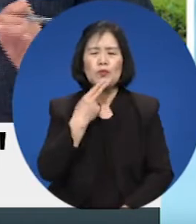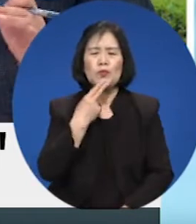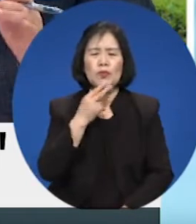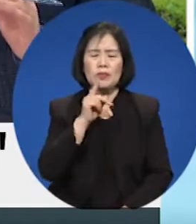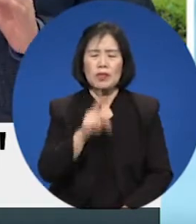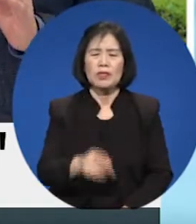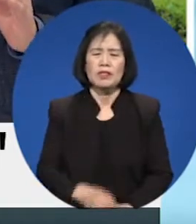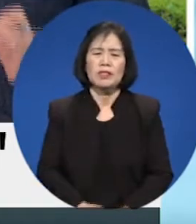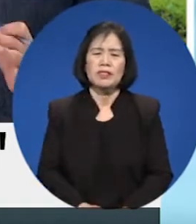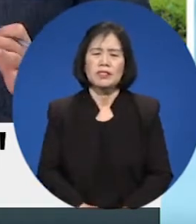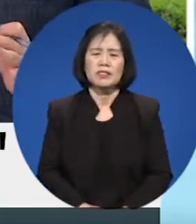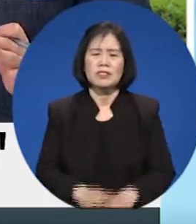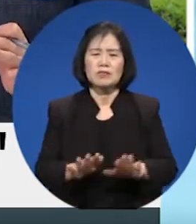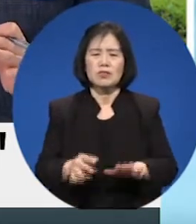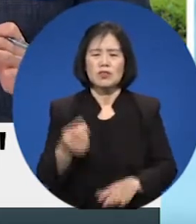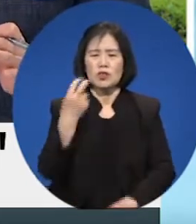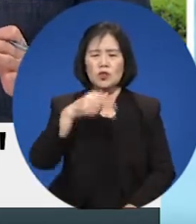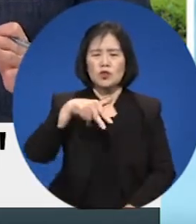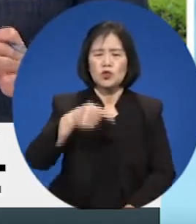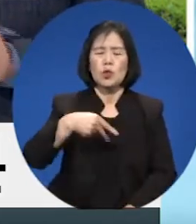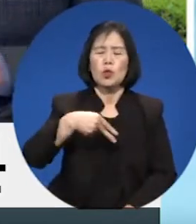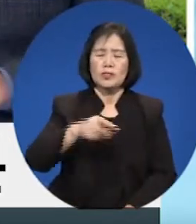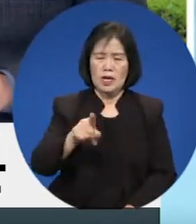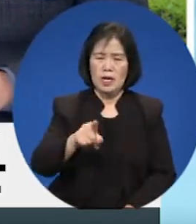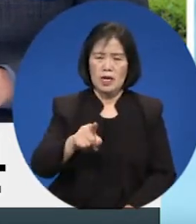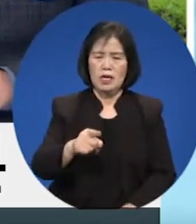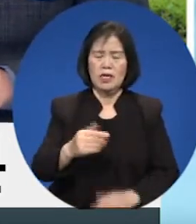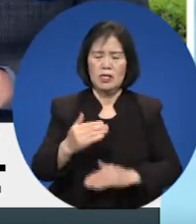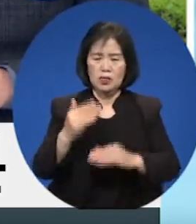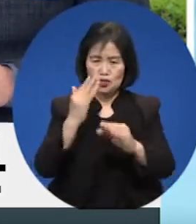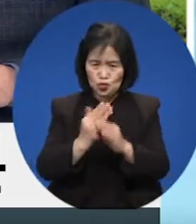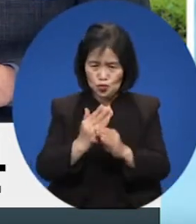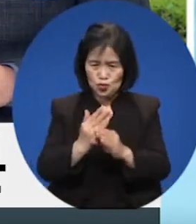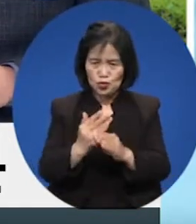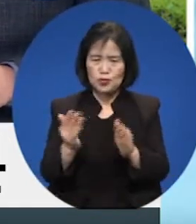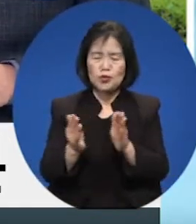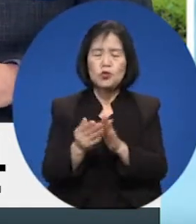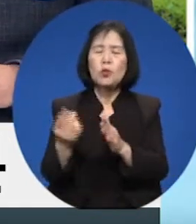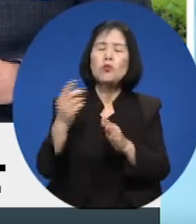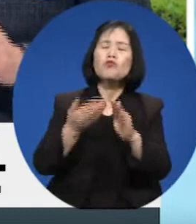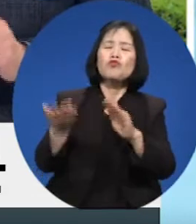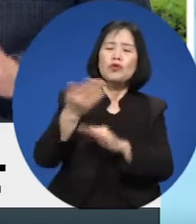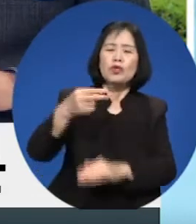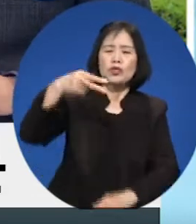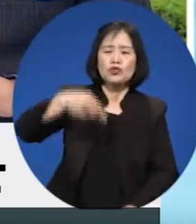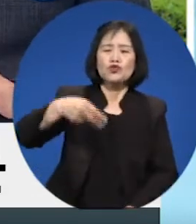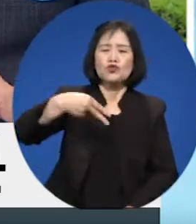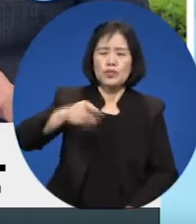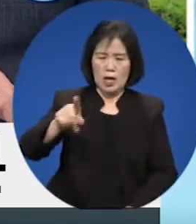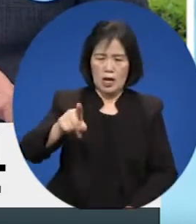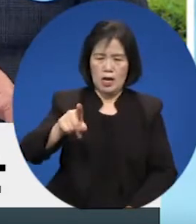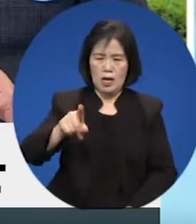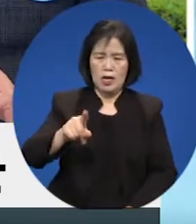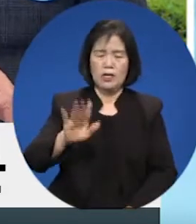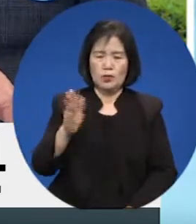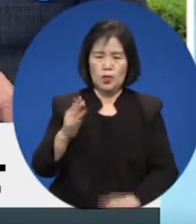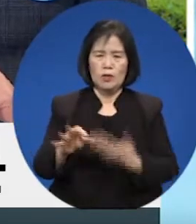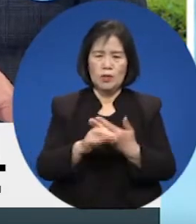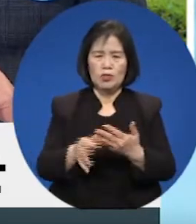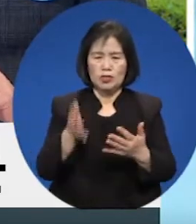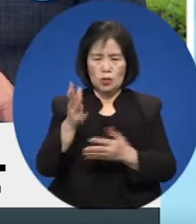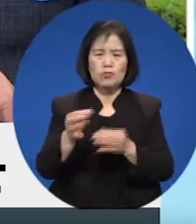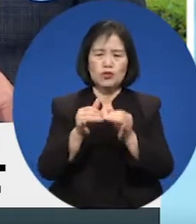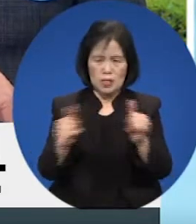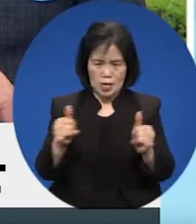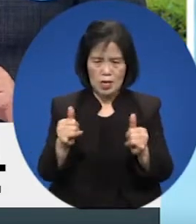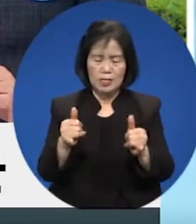지금 사실 조사단이 전 신문은 수 4단계로 가면은 조금 더 전문가의 냄새가 나는 것은 수사를 좀